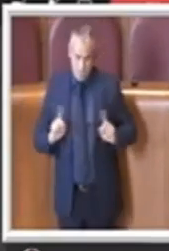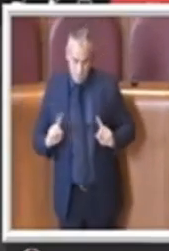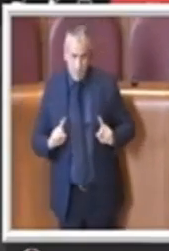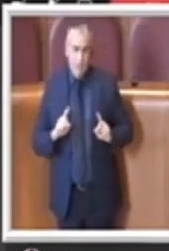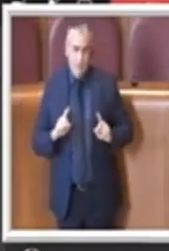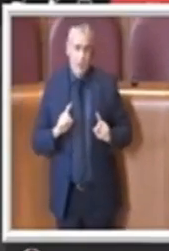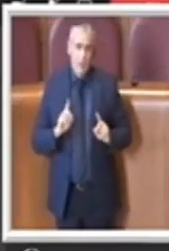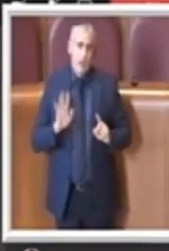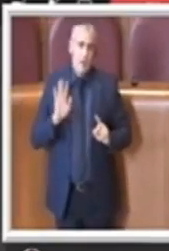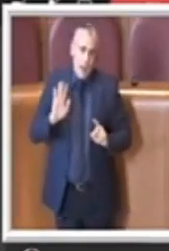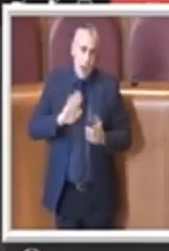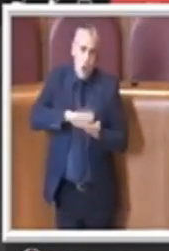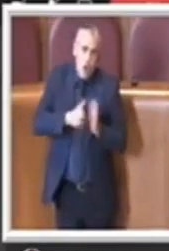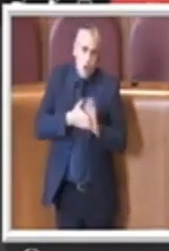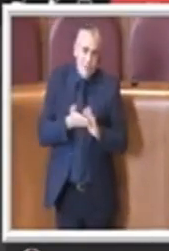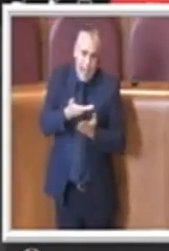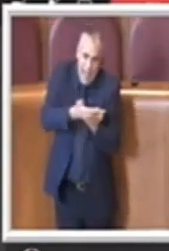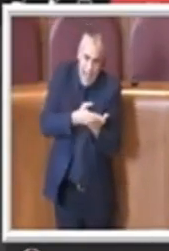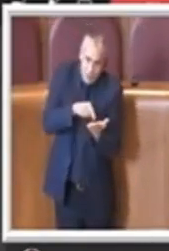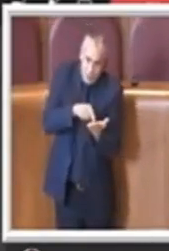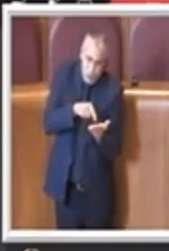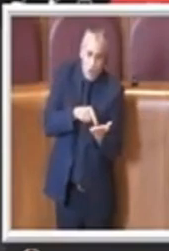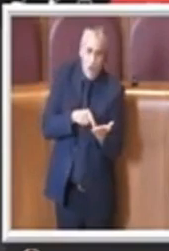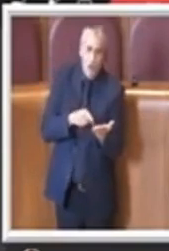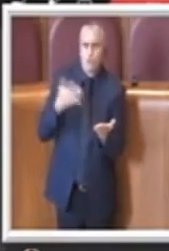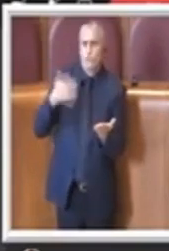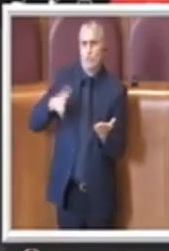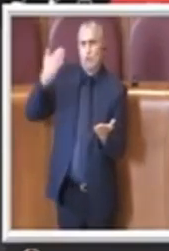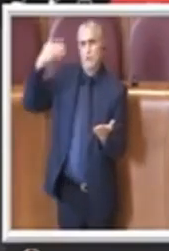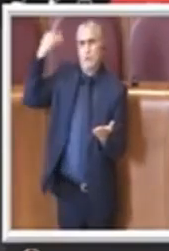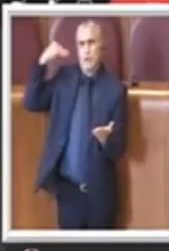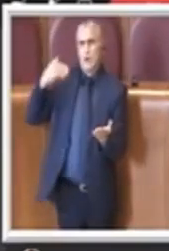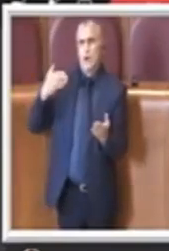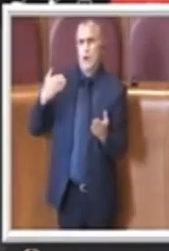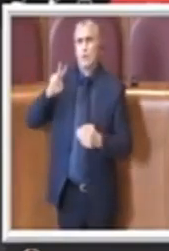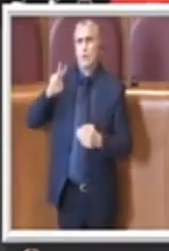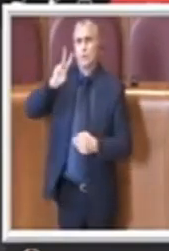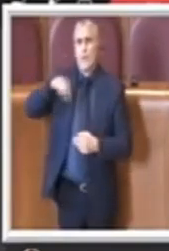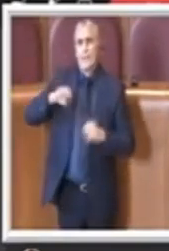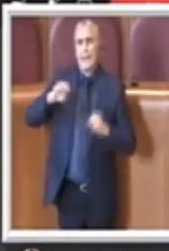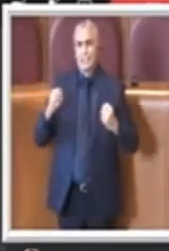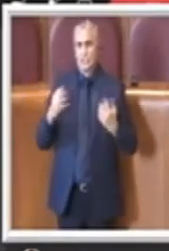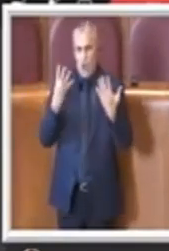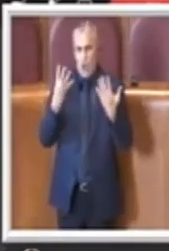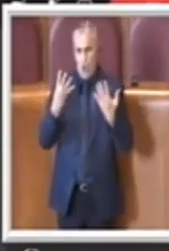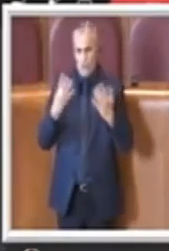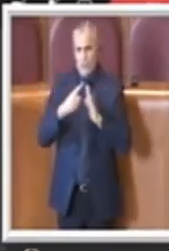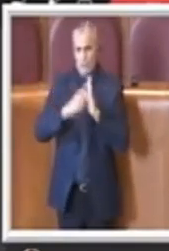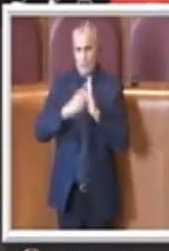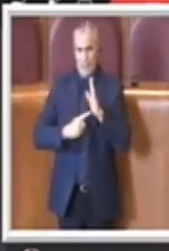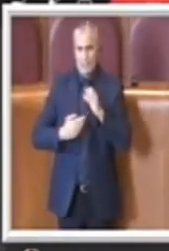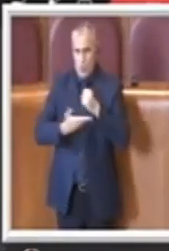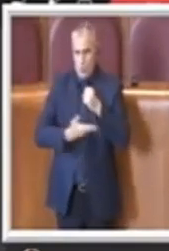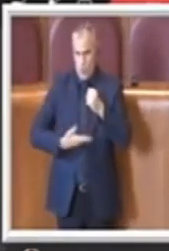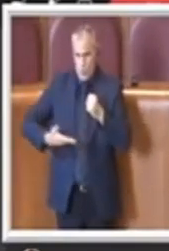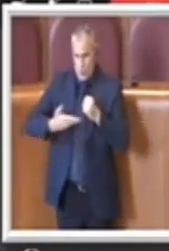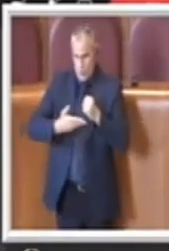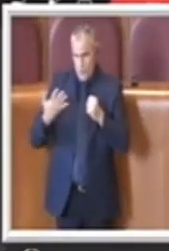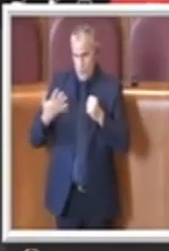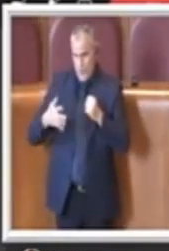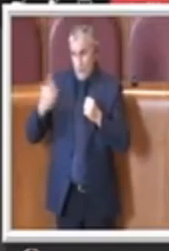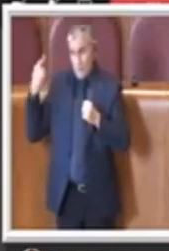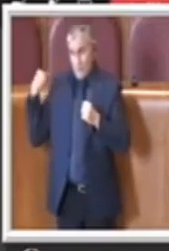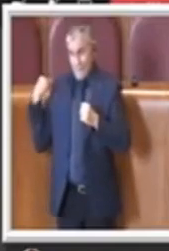servizio è stato emanato a luglio del 2019 e al